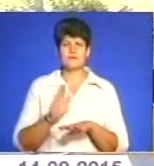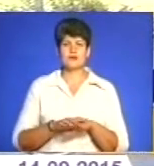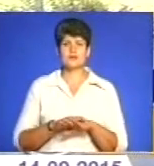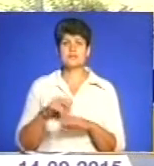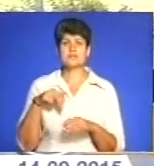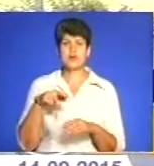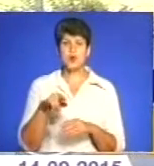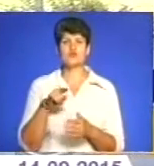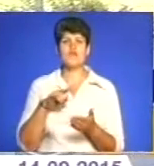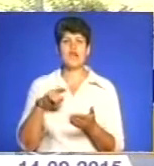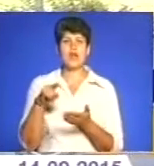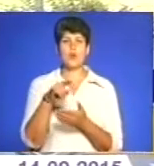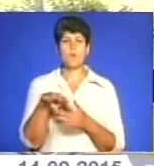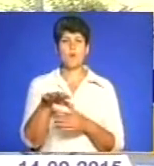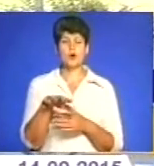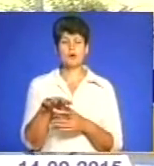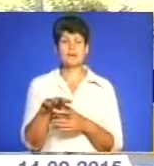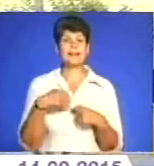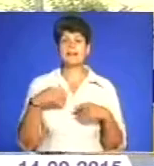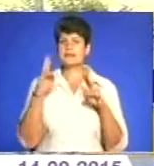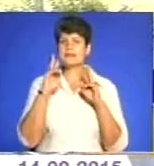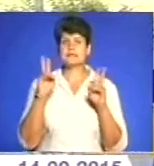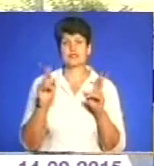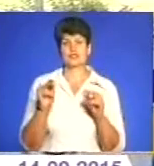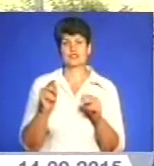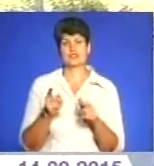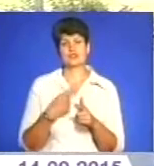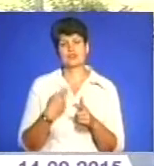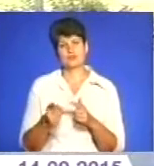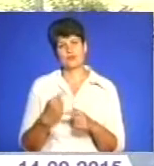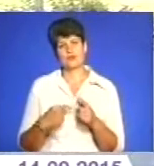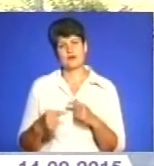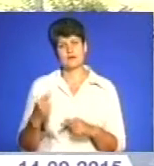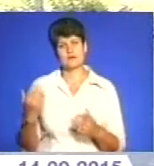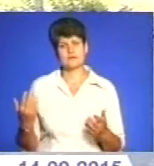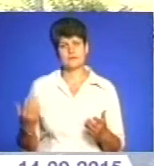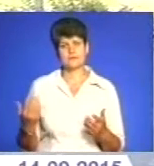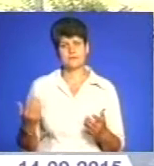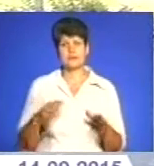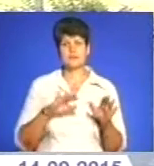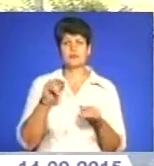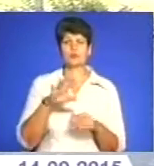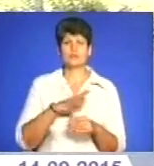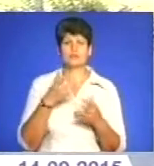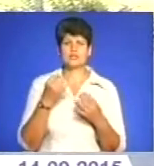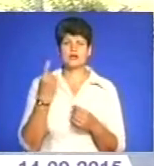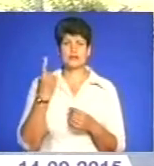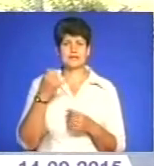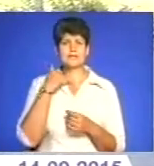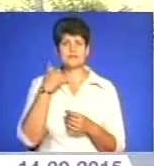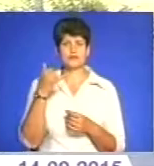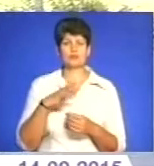заходжу в аеропорт, не знаю, чи повернуся. після того ще був один дзвінок, який